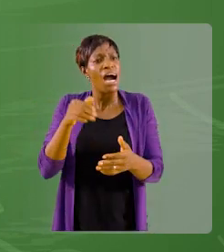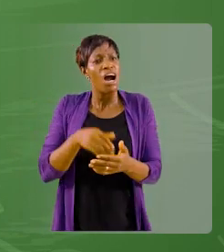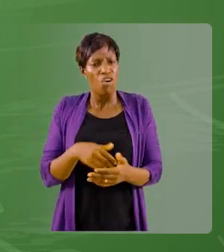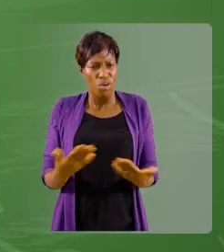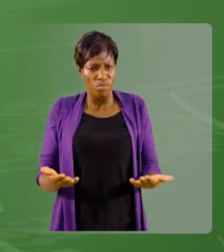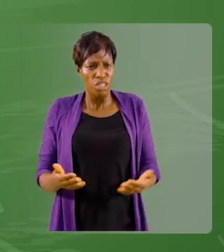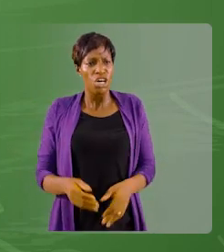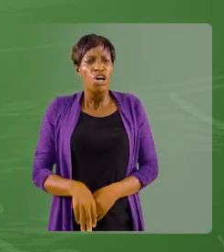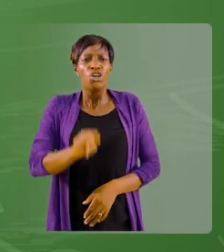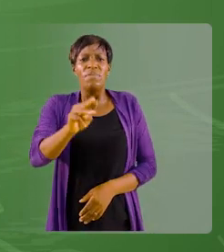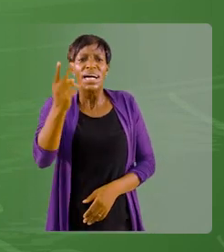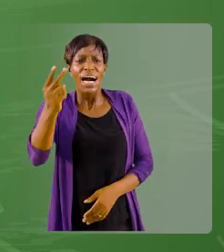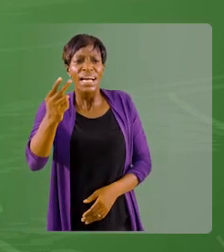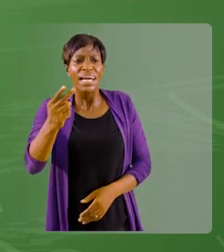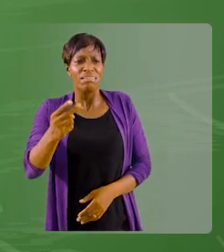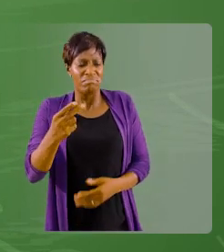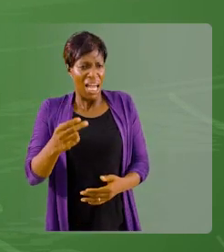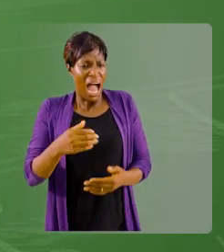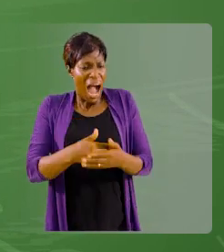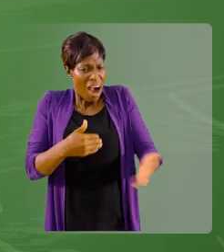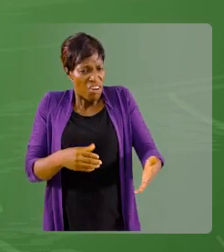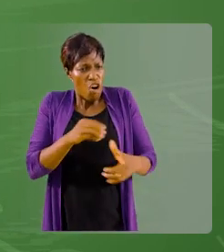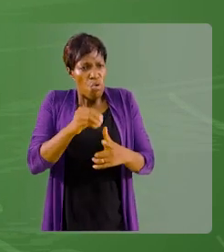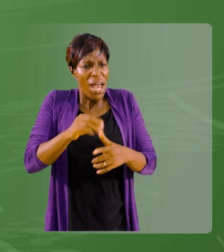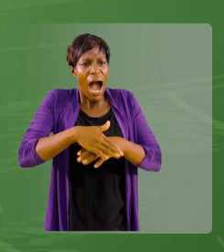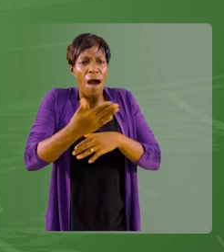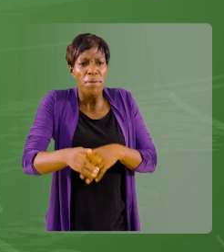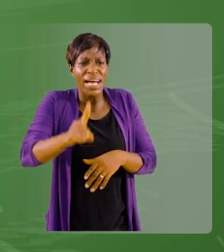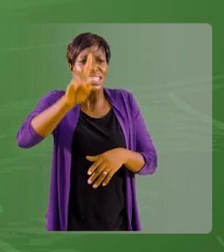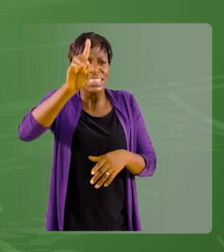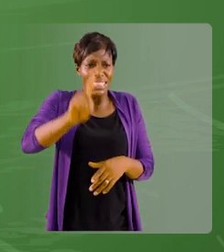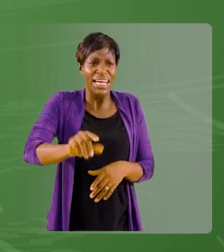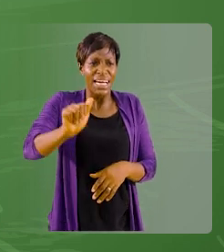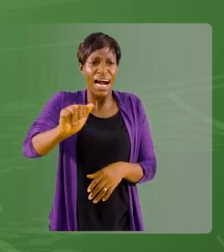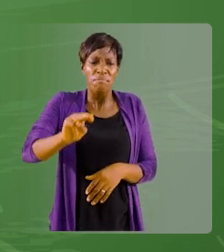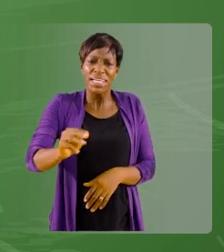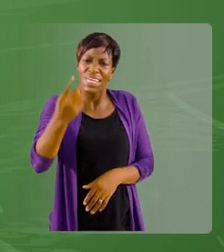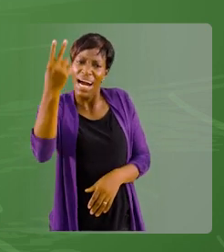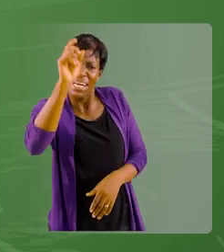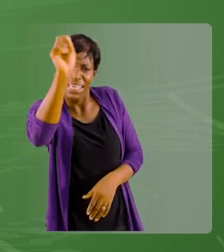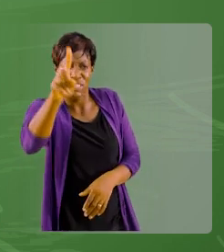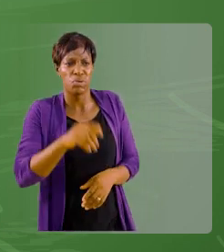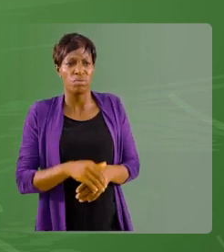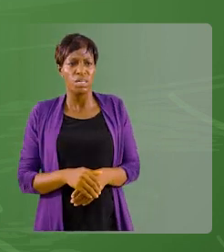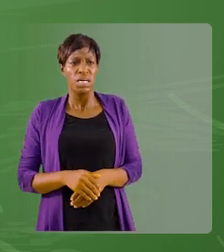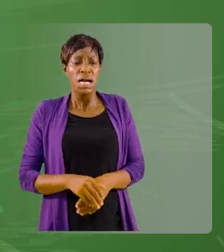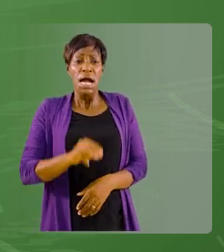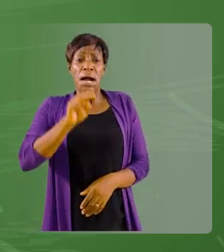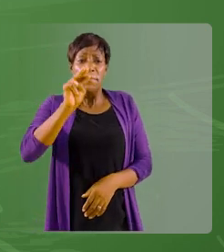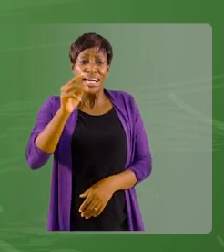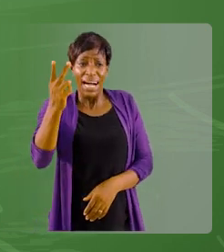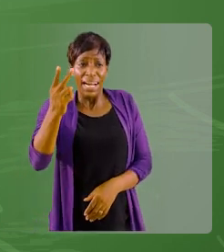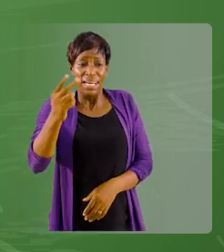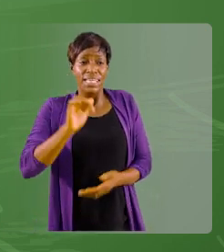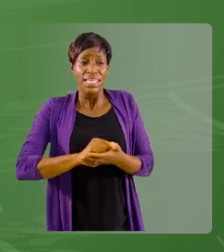bien après le décamètre carré? Le mètre carré vient avant le décamètre carré. Donc, ici, nous